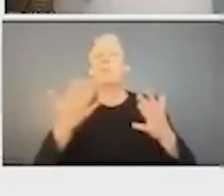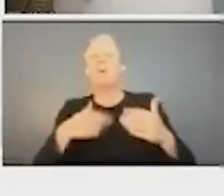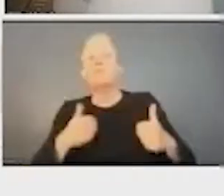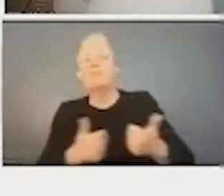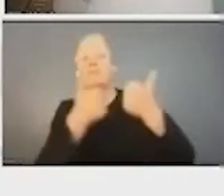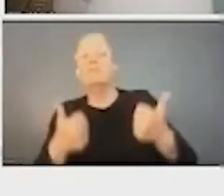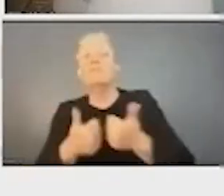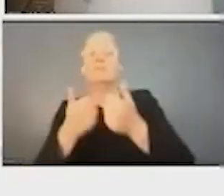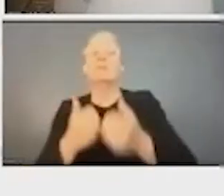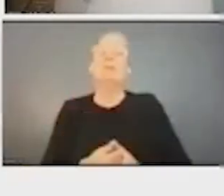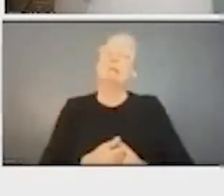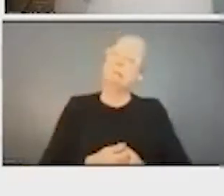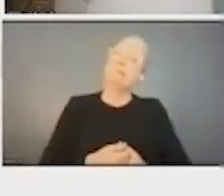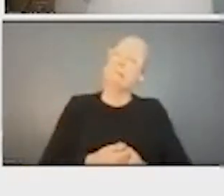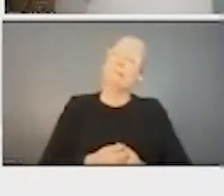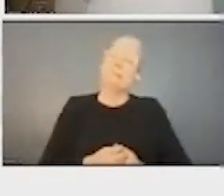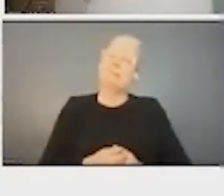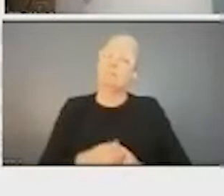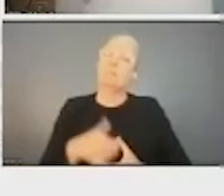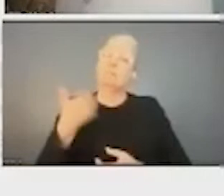التحديات كثيرة،